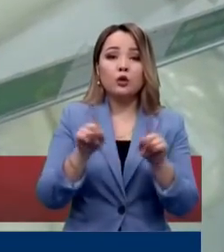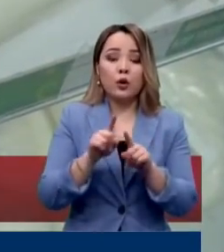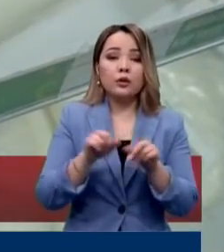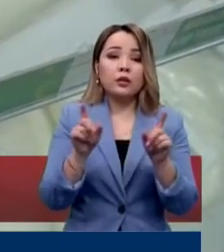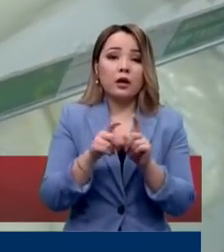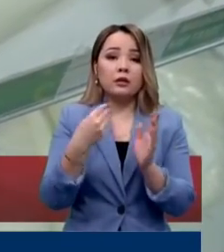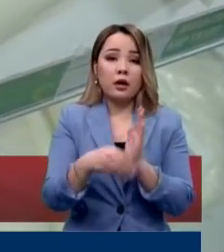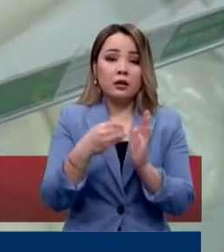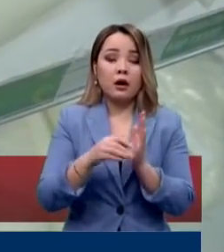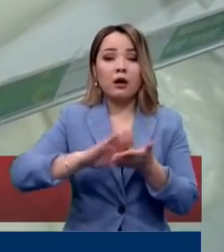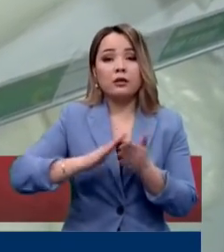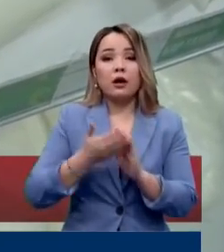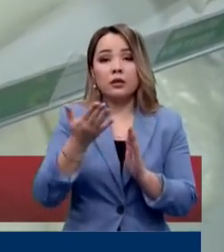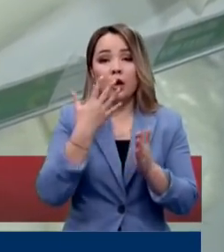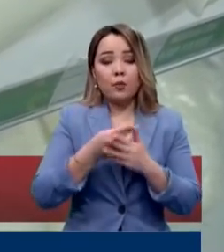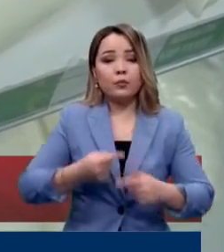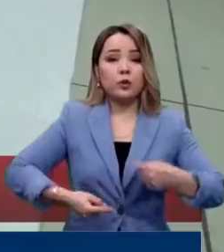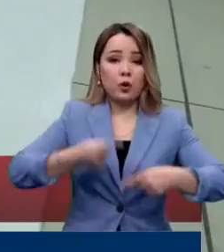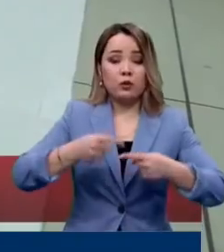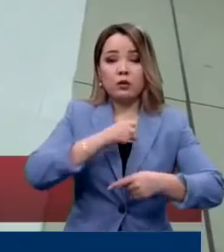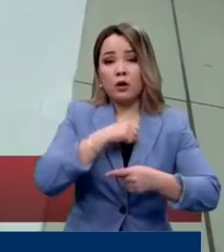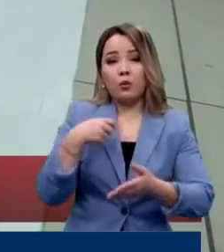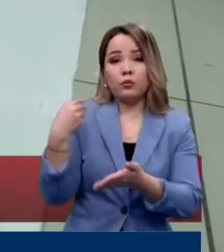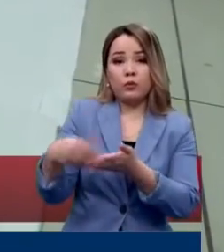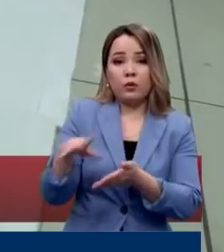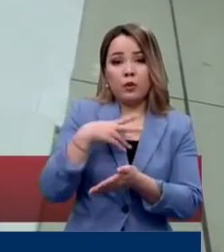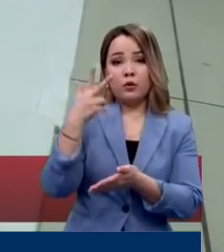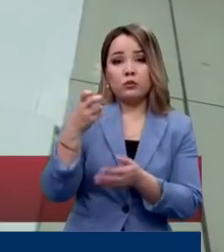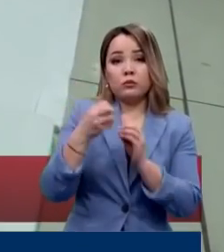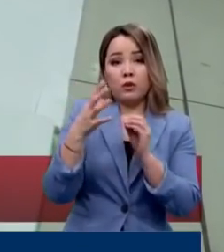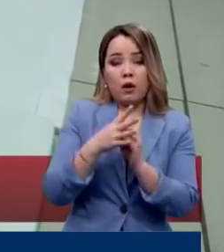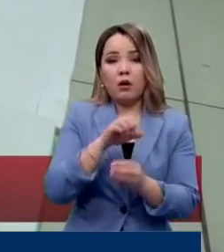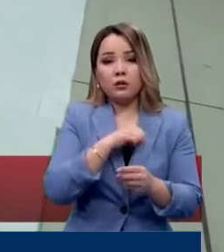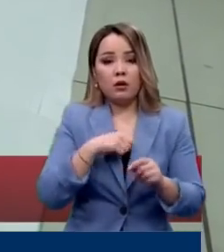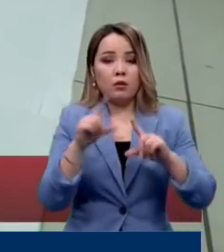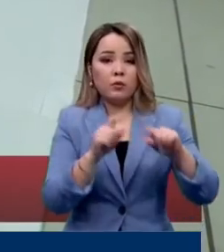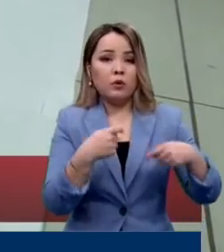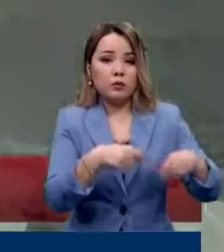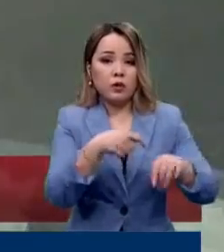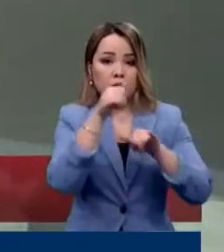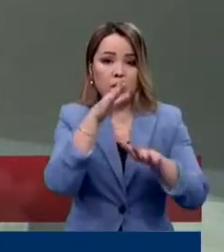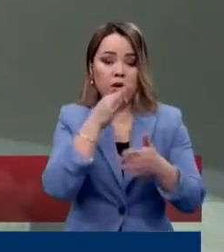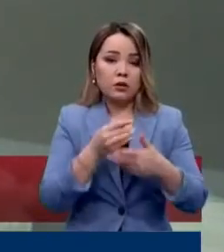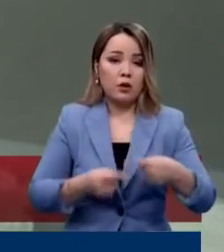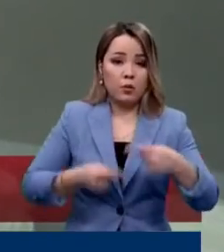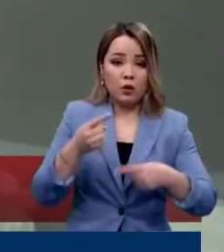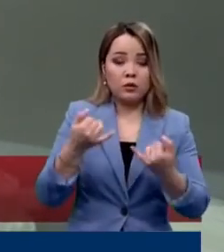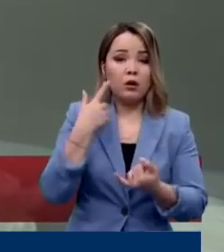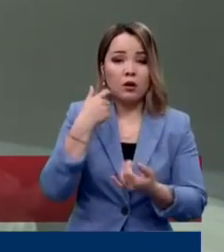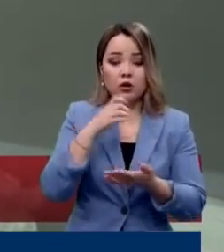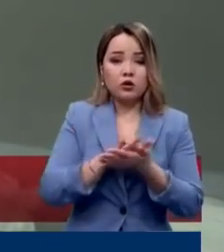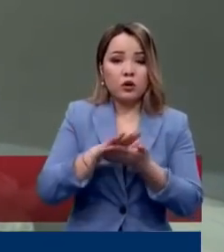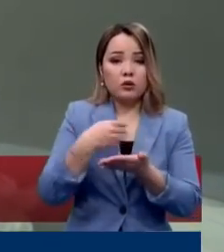састырып, кейін сатып алушылар арасында дүрбелеңге ұласты. Кәсіпкерлер мұндай бағаға еш жерден шекер таппай, сөрелер қаңырап бос қалды.